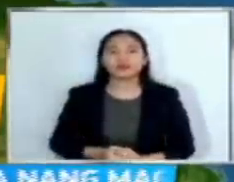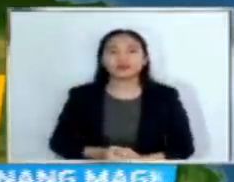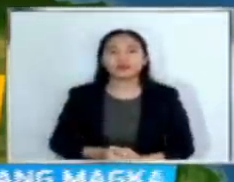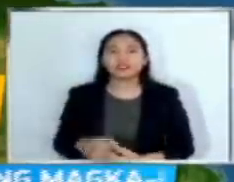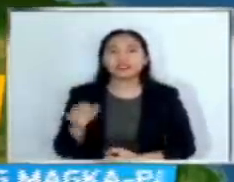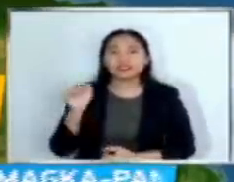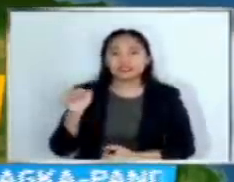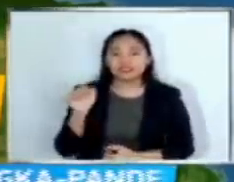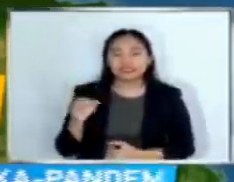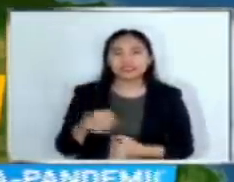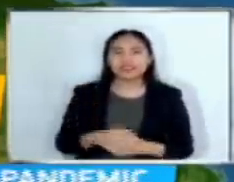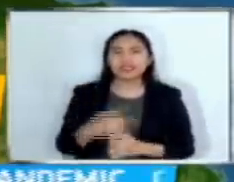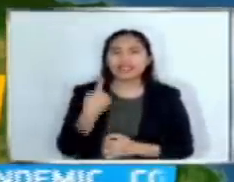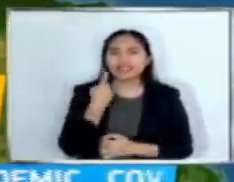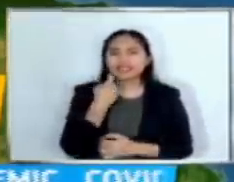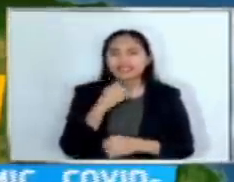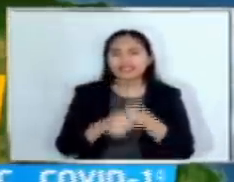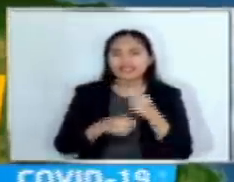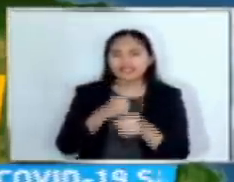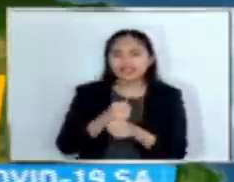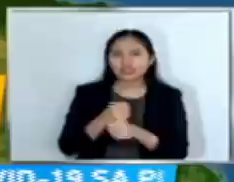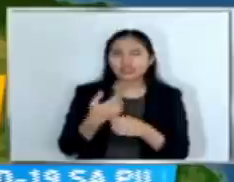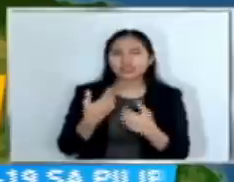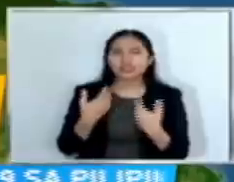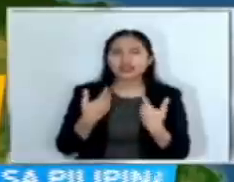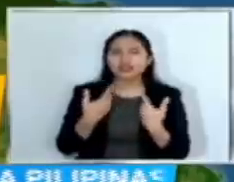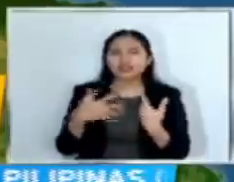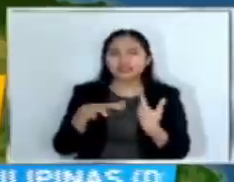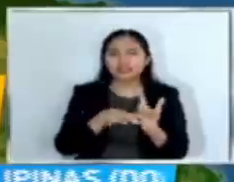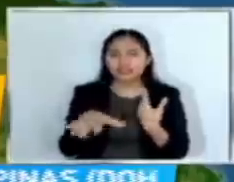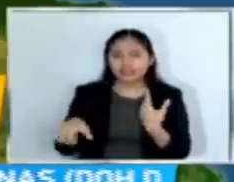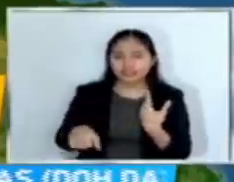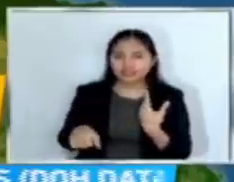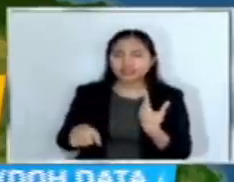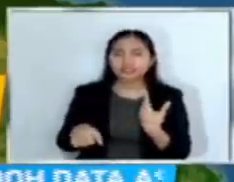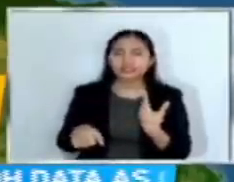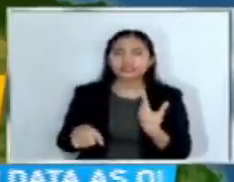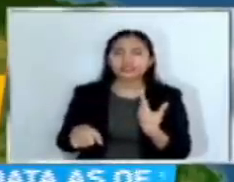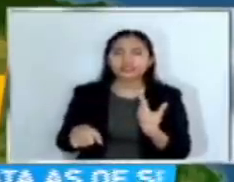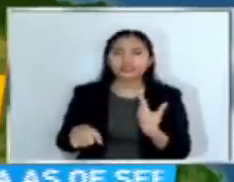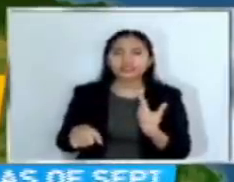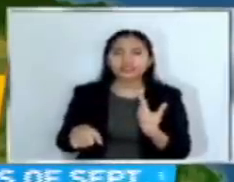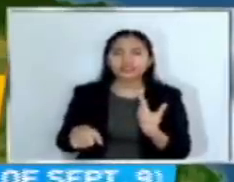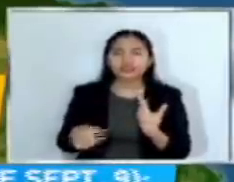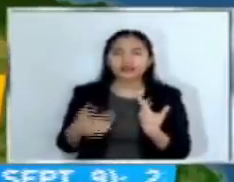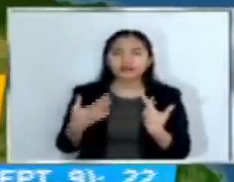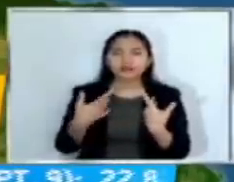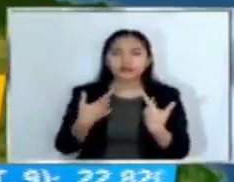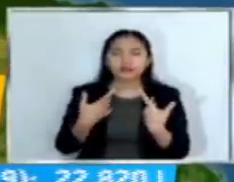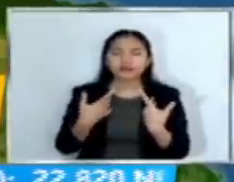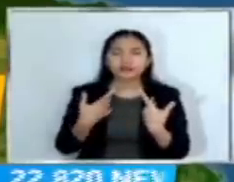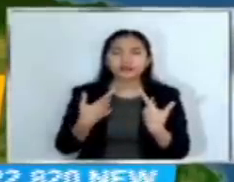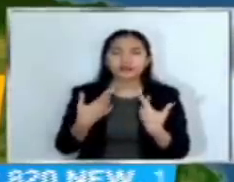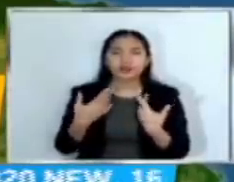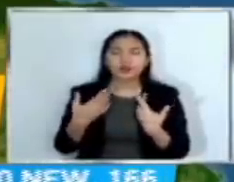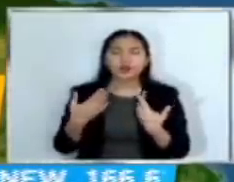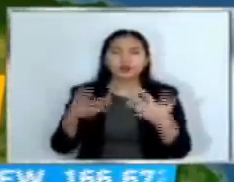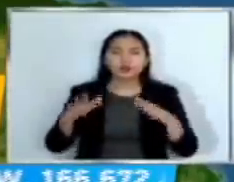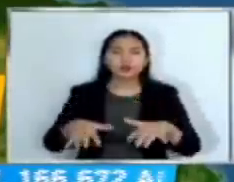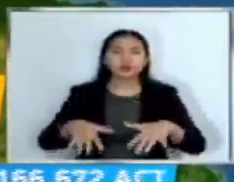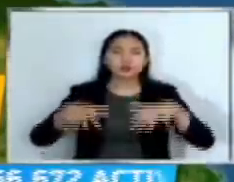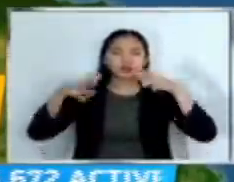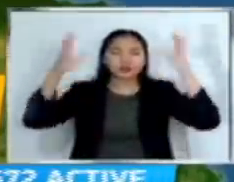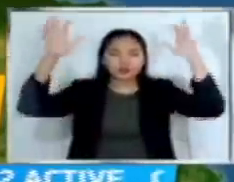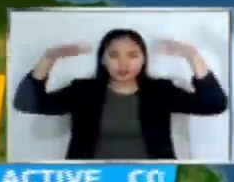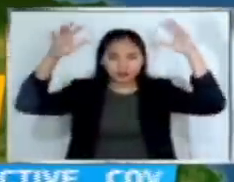year sa may Cagayan area ay dulot naman po yun ang pinag-iba yung amihan, kundi po tayo nagkakamali. Mm. No? May bagyo or sama ng